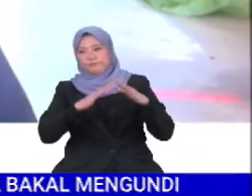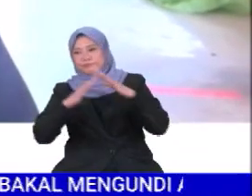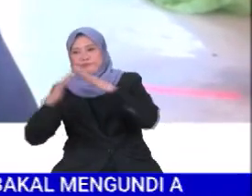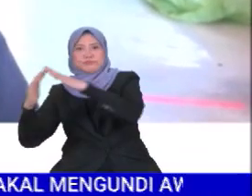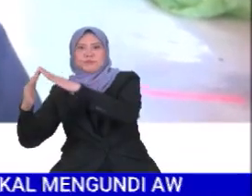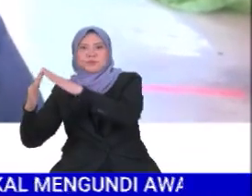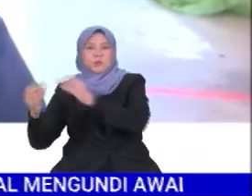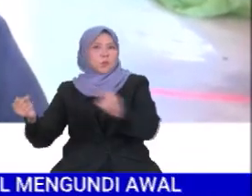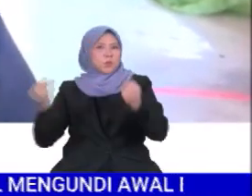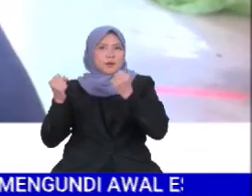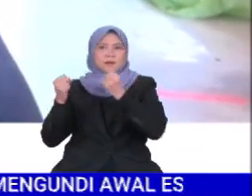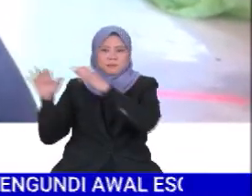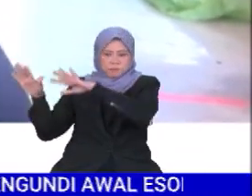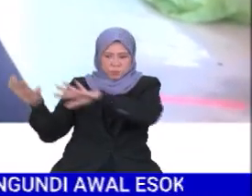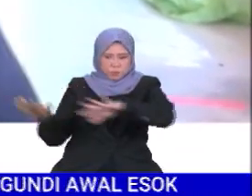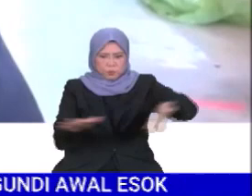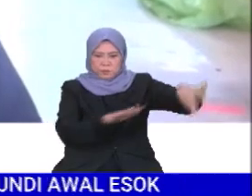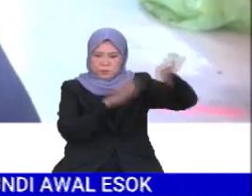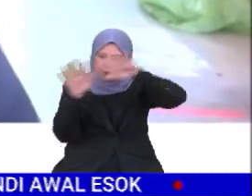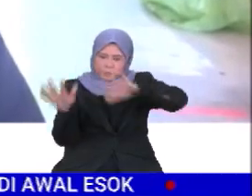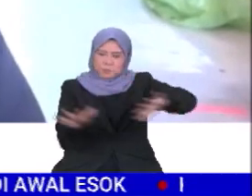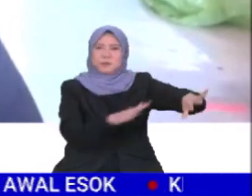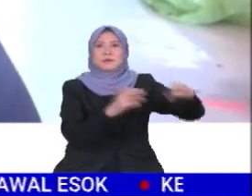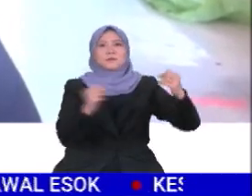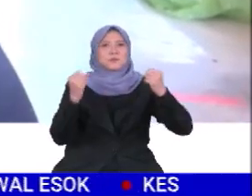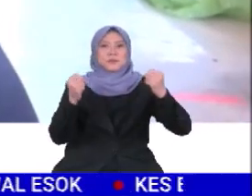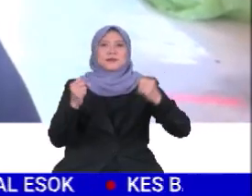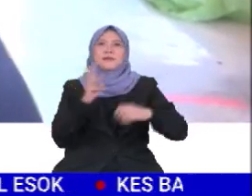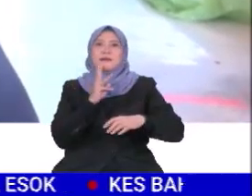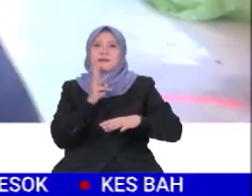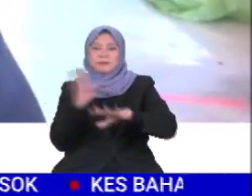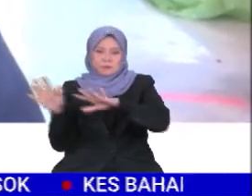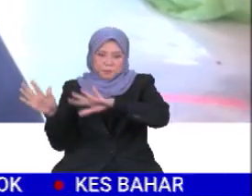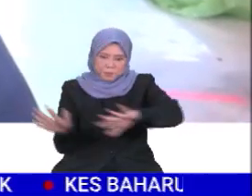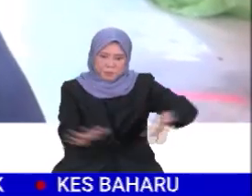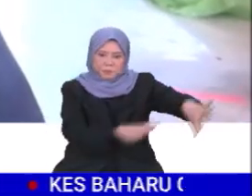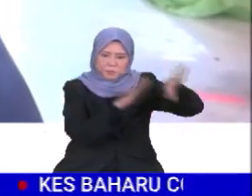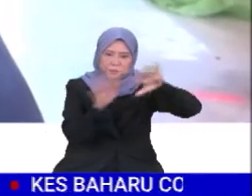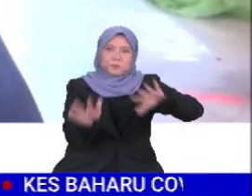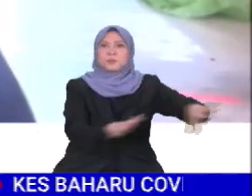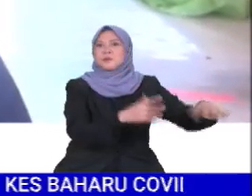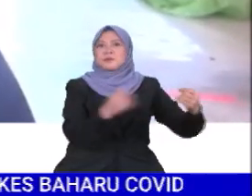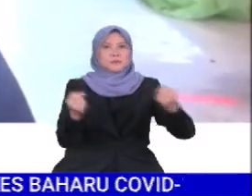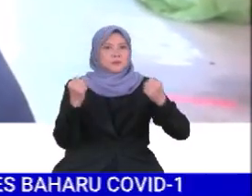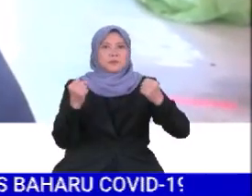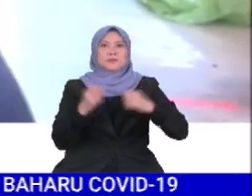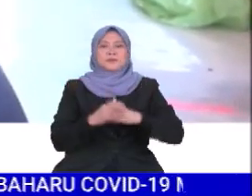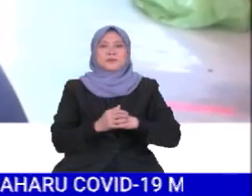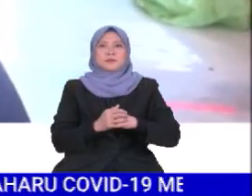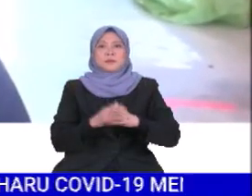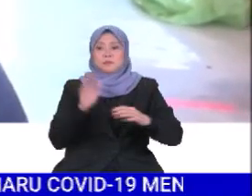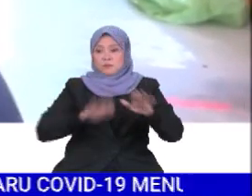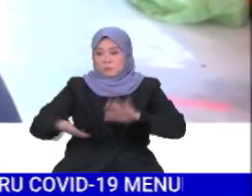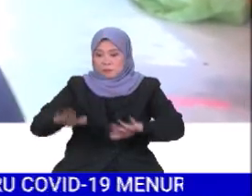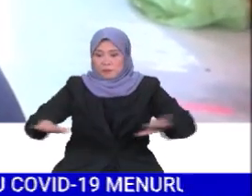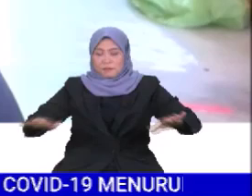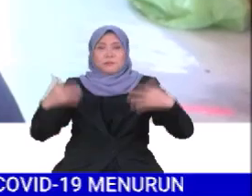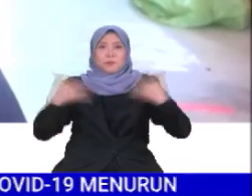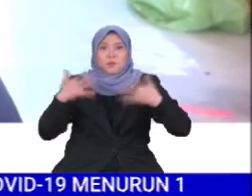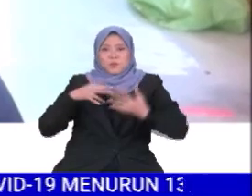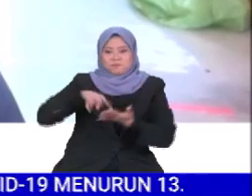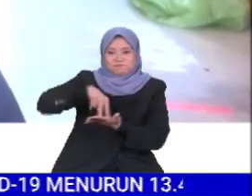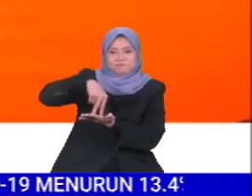Sebab ukur arus kuat? Arus kuat dia situ ke air derah. Dia derah kuat. Kita budak-budak pun takut jatuh